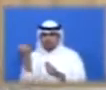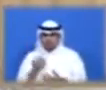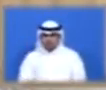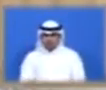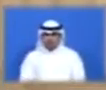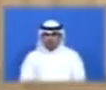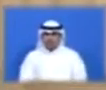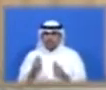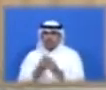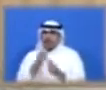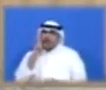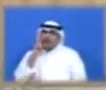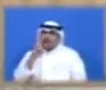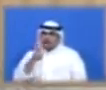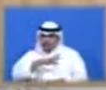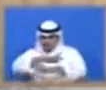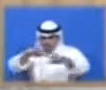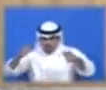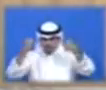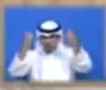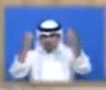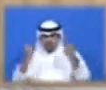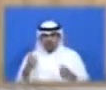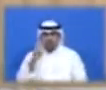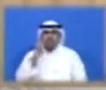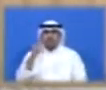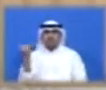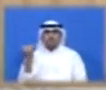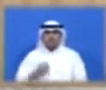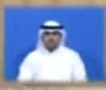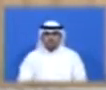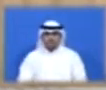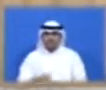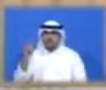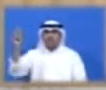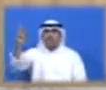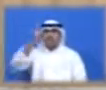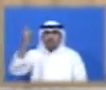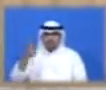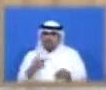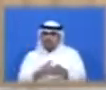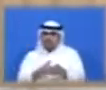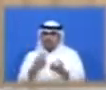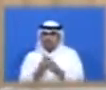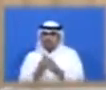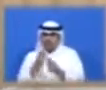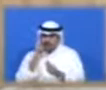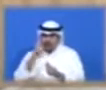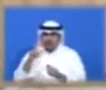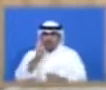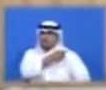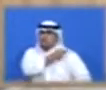لمعرفة مدى جاهزيتنا للتعامل مع مثل هذه الحالات. احنا دورنا في دار الطوارئ الطبية هو استقبال